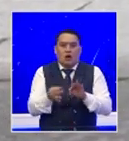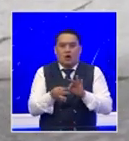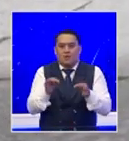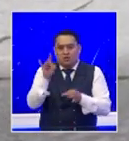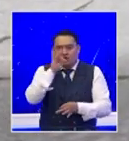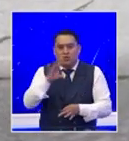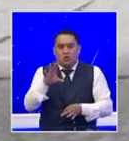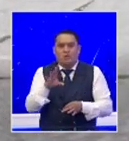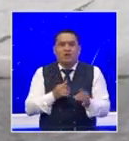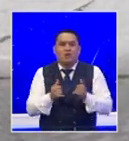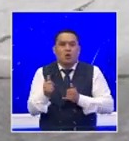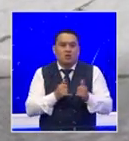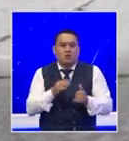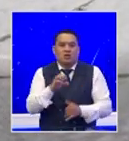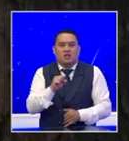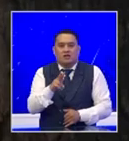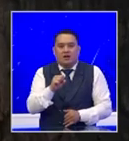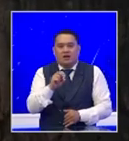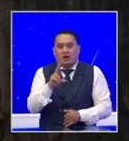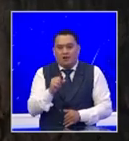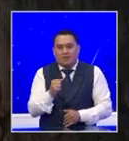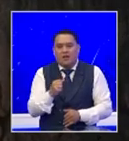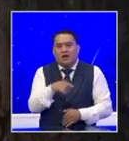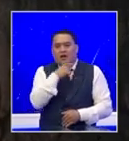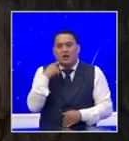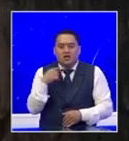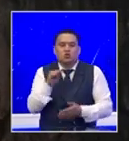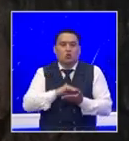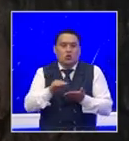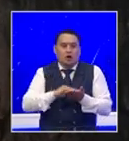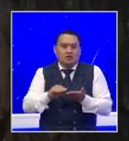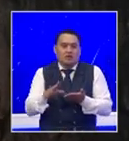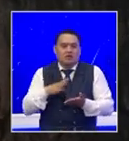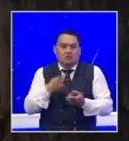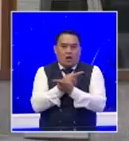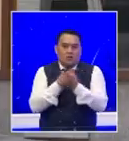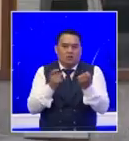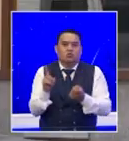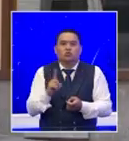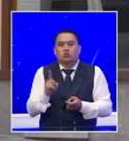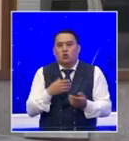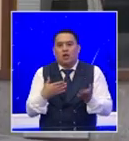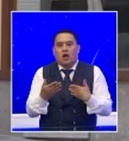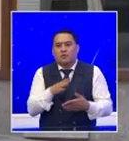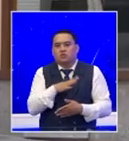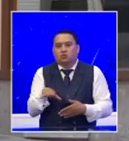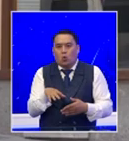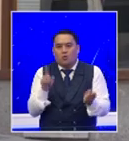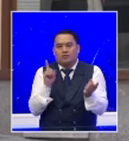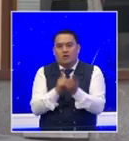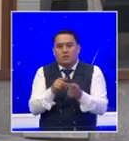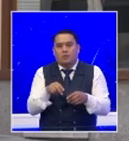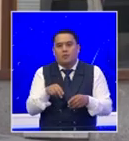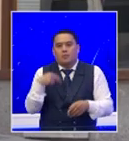олимпийская чемпионка по фигурному катанию Татьяна Навка. Российскими СМИ Песков сообщил, что не общался очно с главой